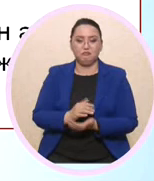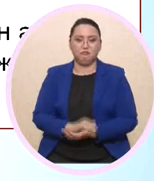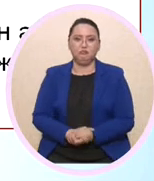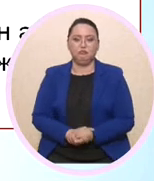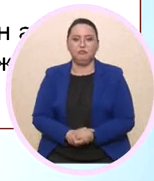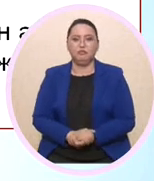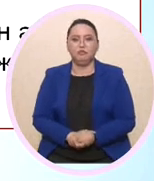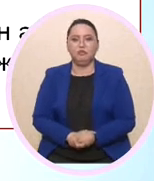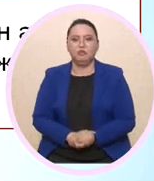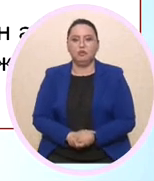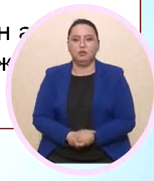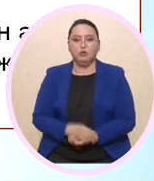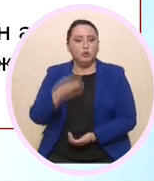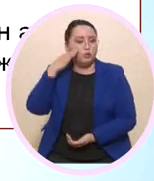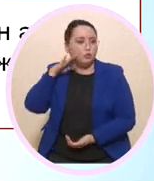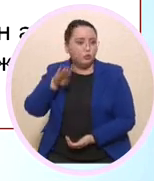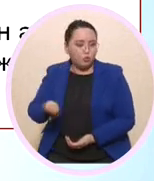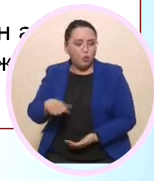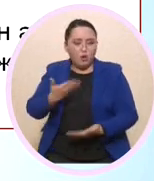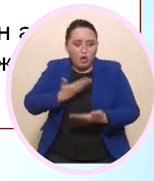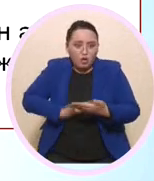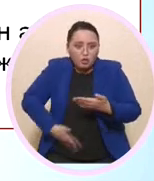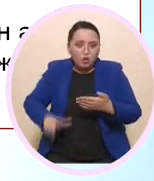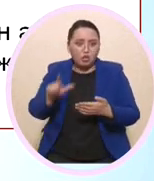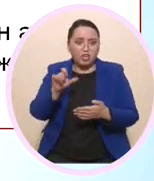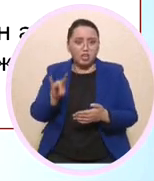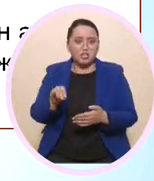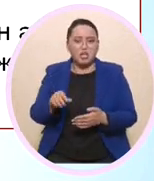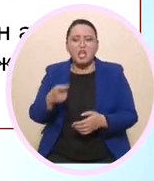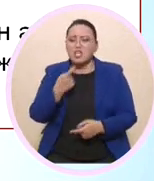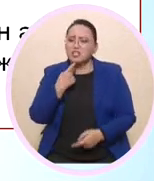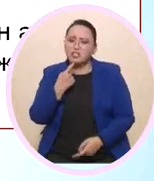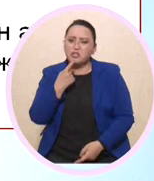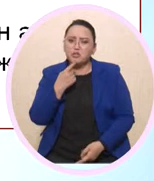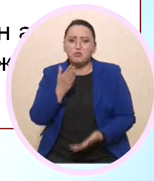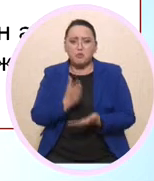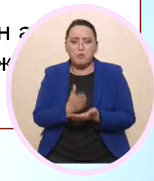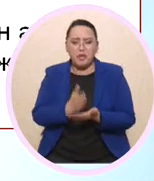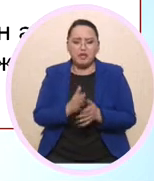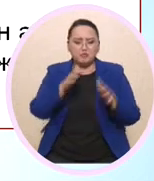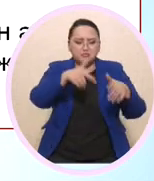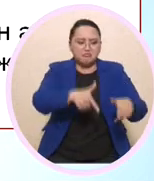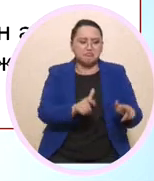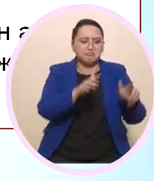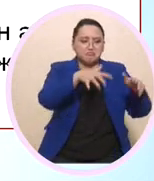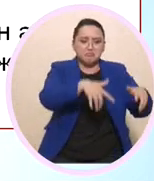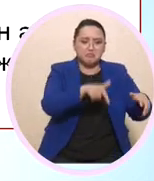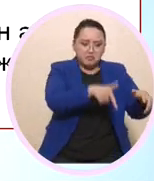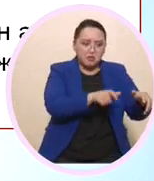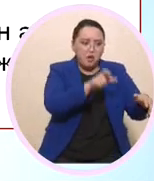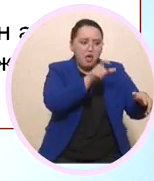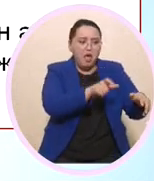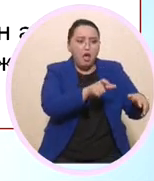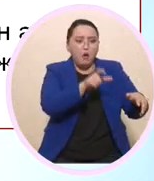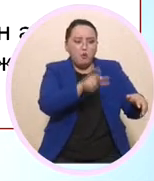дүүгээ төрөх гэж амь наан там цаан байхад үер дурссан амтэн хүний юмны олц